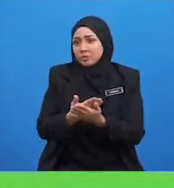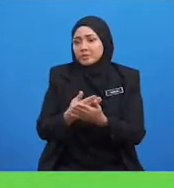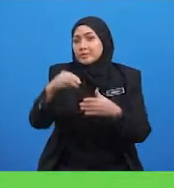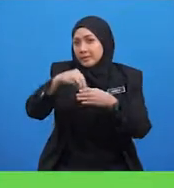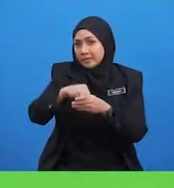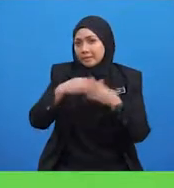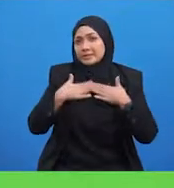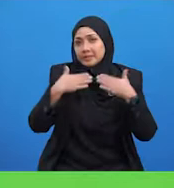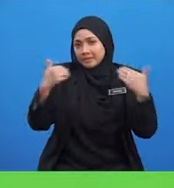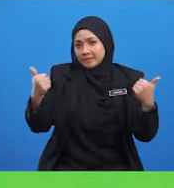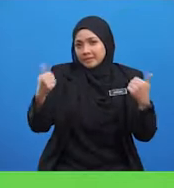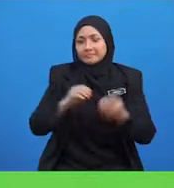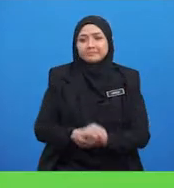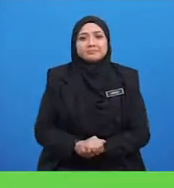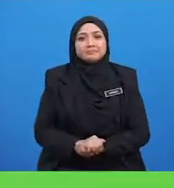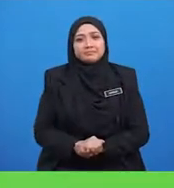keadaan sihat hendaknya.